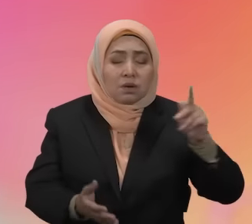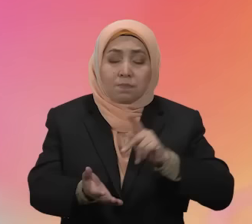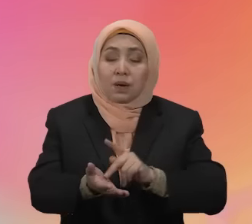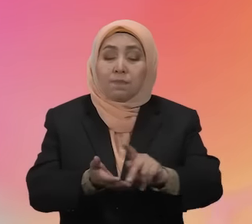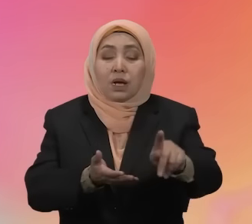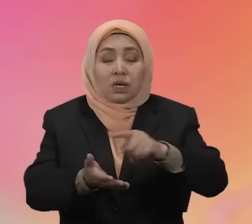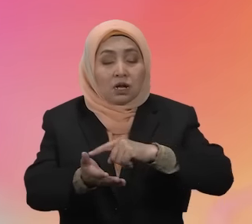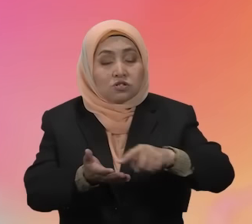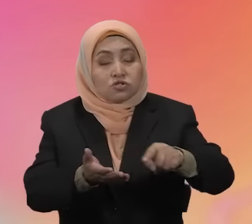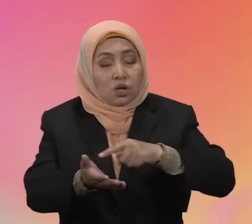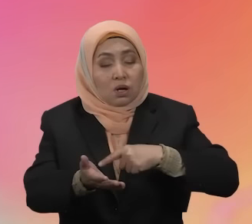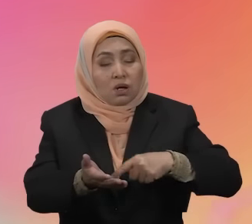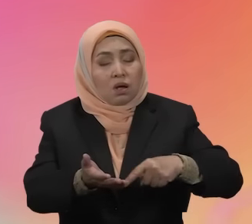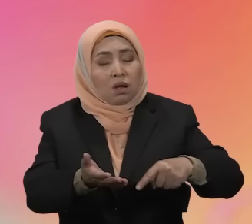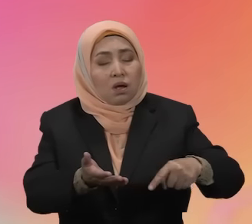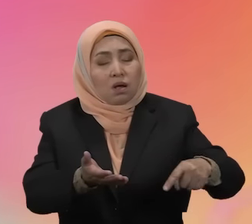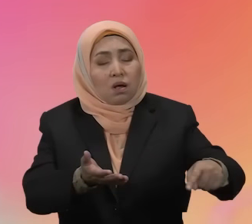وآتى الزكاة